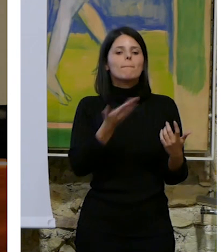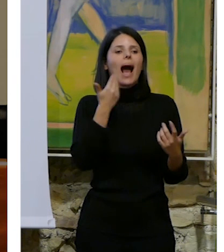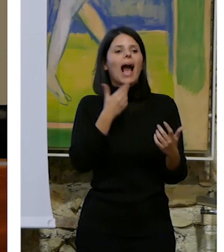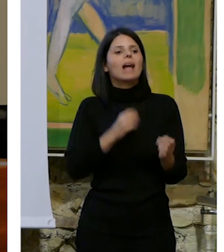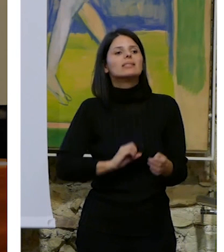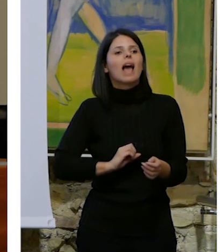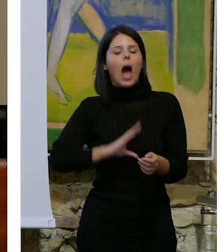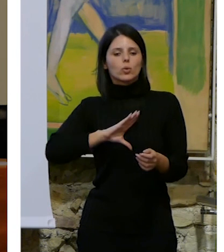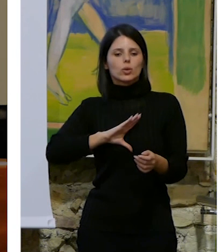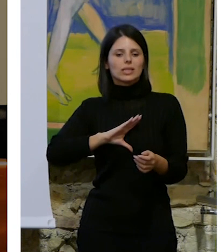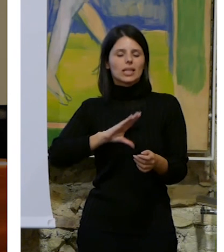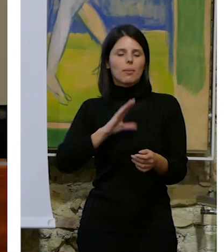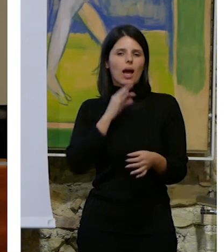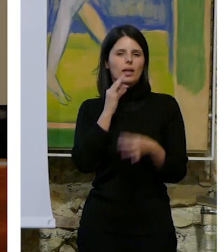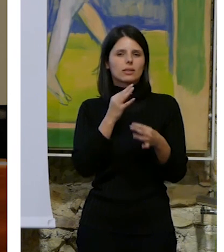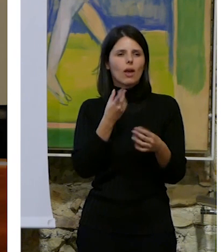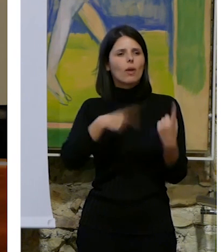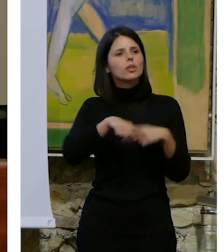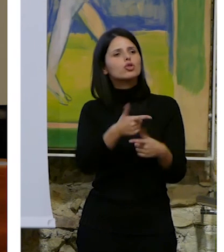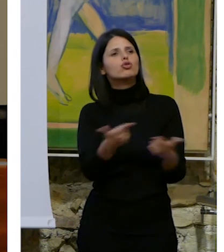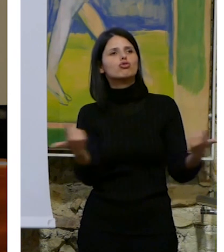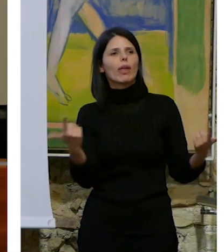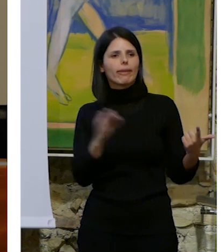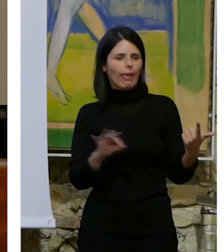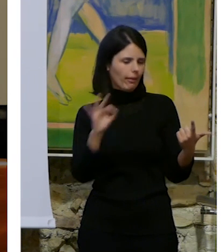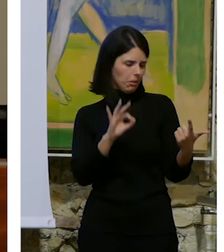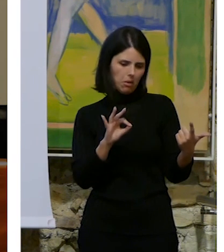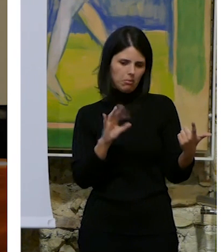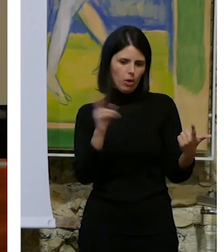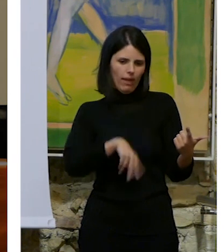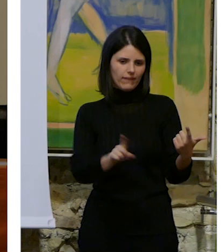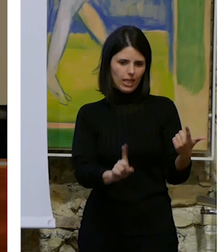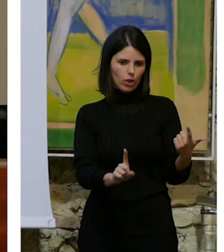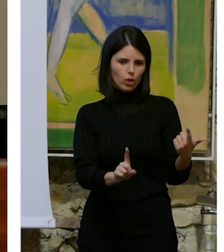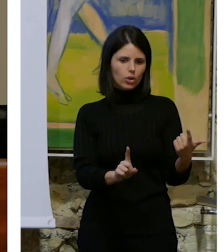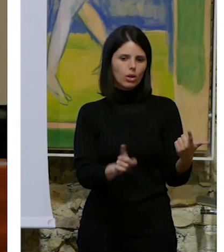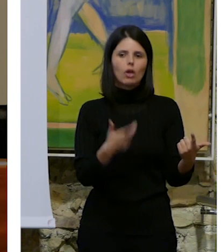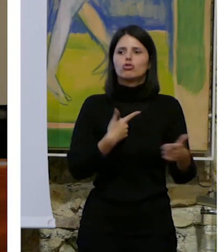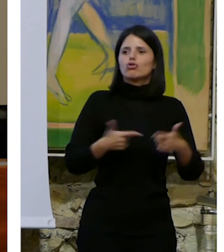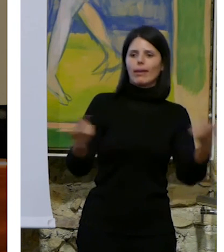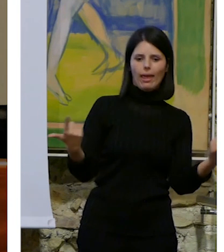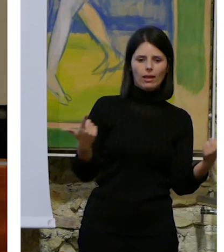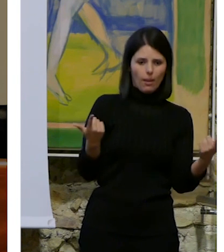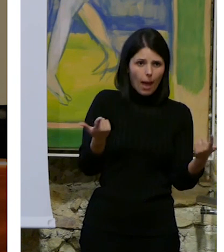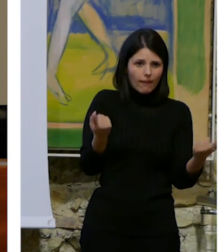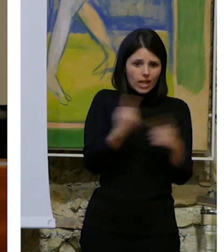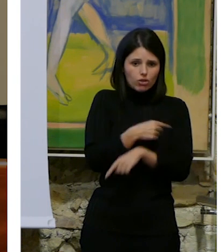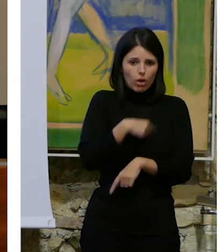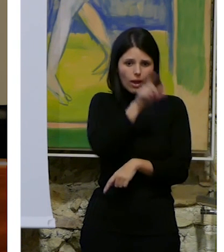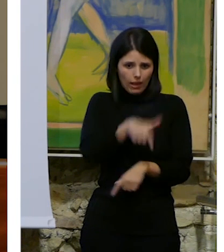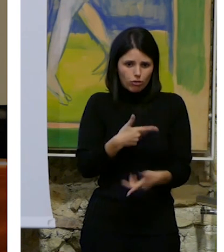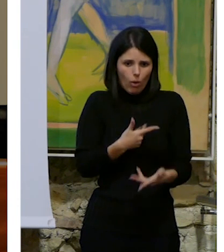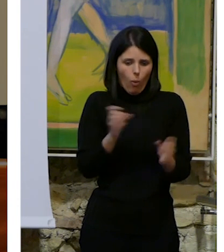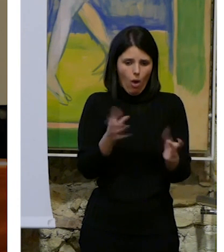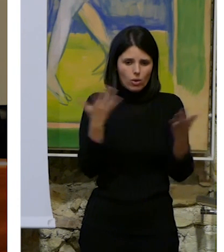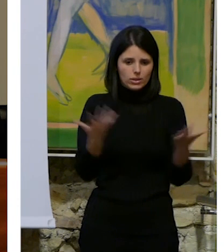autostima, quando si dice che qua proprio non c'è niente, non abbiamo niente, non c'è niente. Non ci abbiamo niente, però qualcosa abbiamo pure noi che altri non hanno. No?